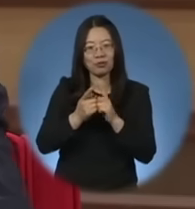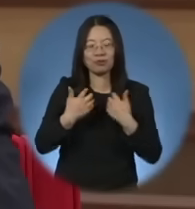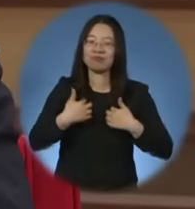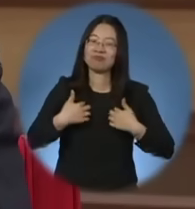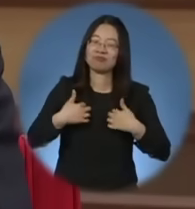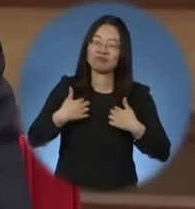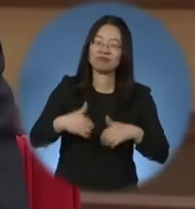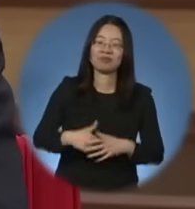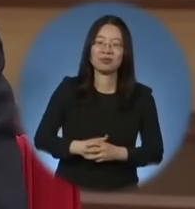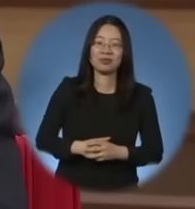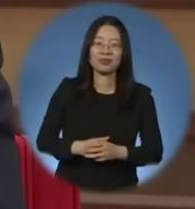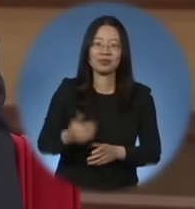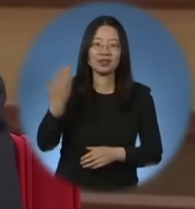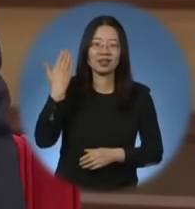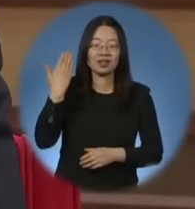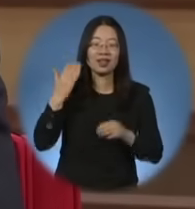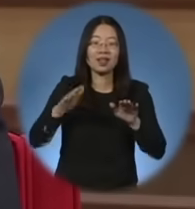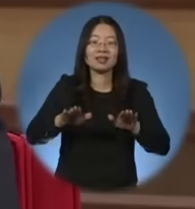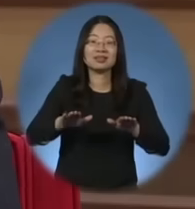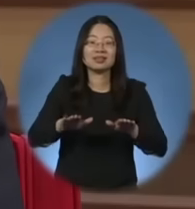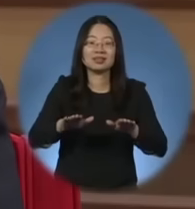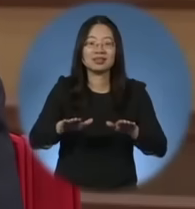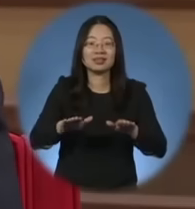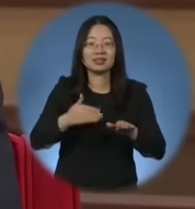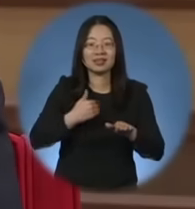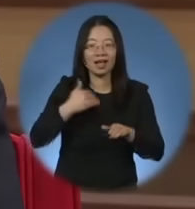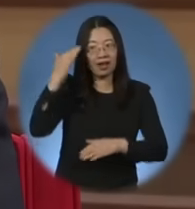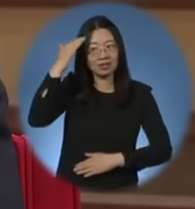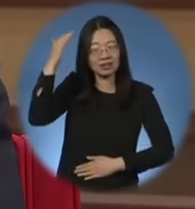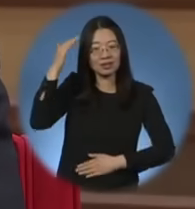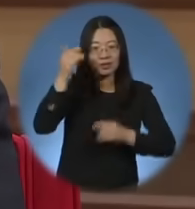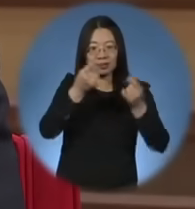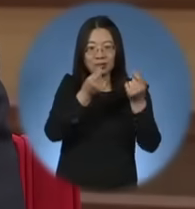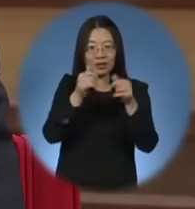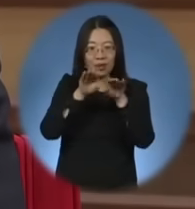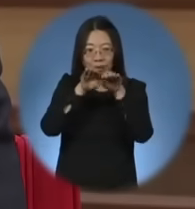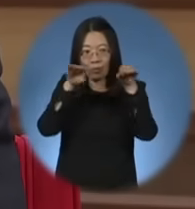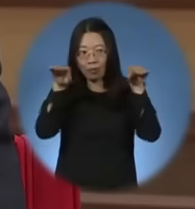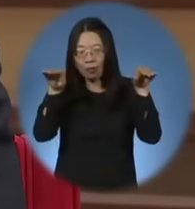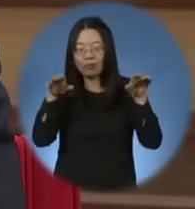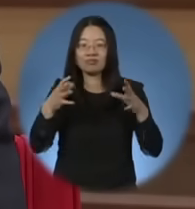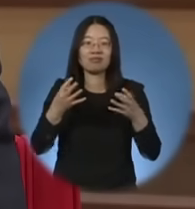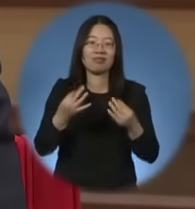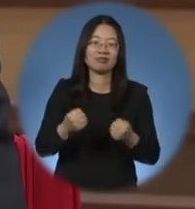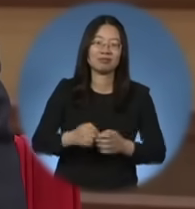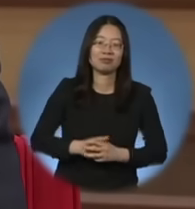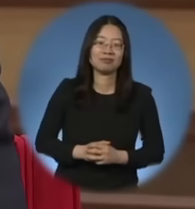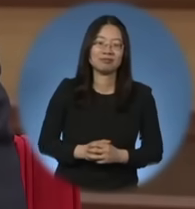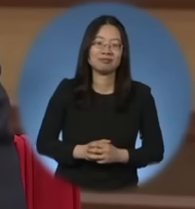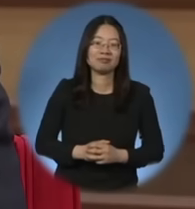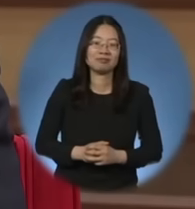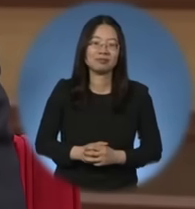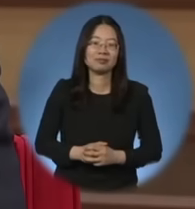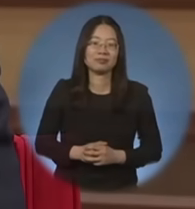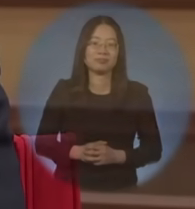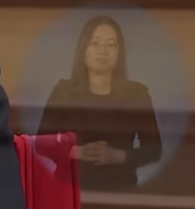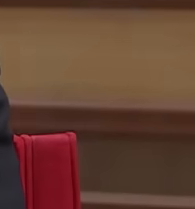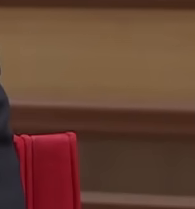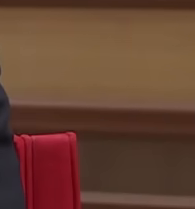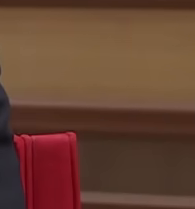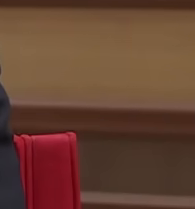서로 즐거웠습니다 네 그때는 그렇고 지금은 나만한 기가 큰 애들 많습니다 많죠